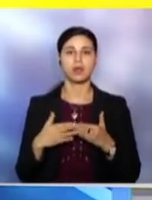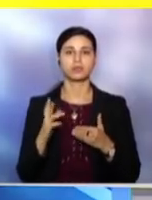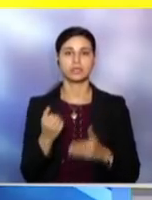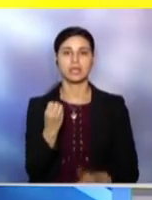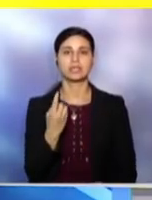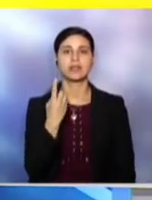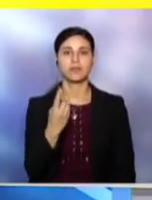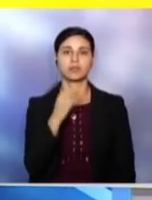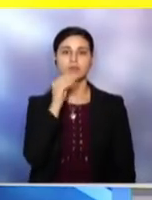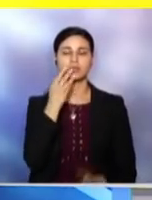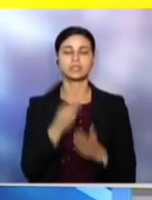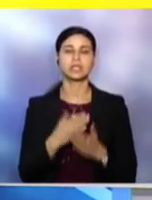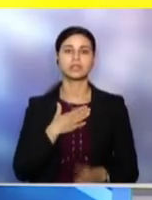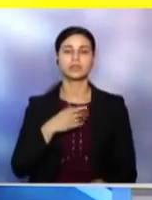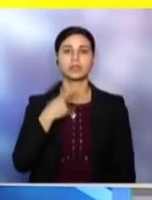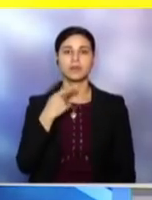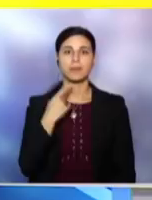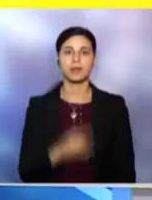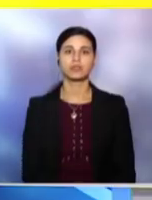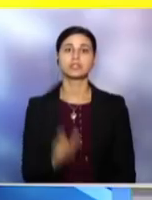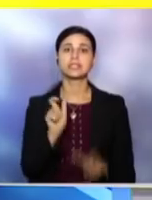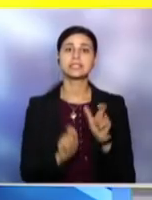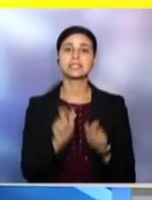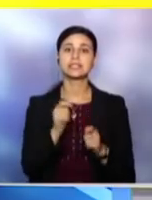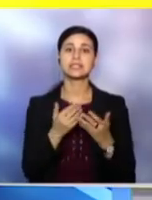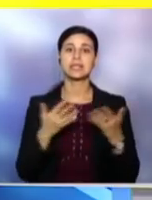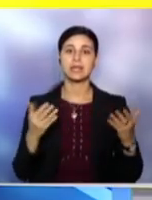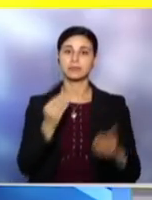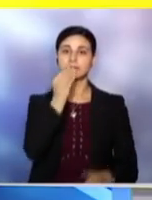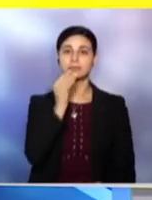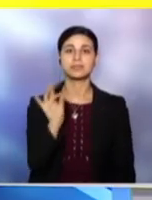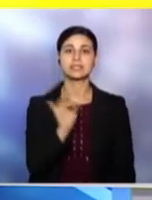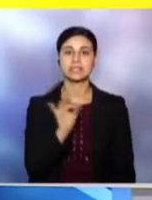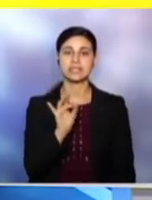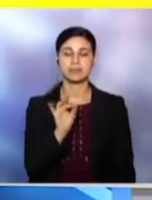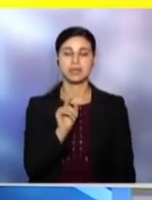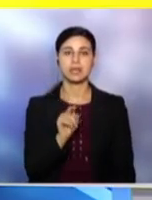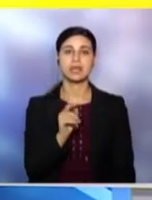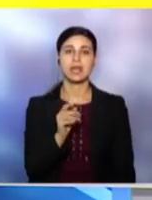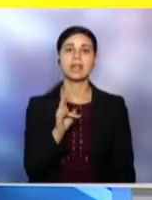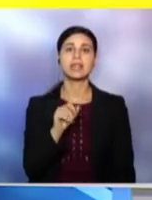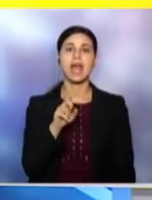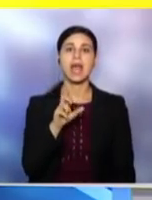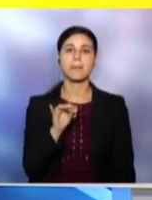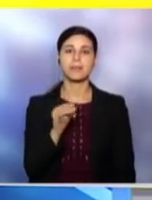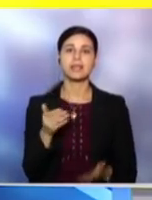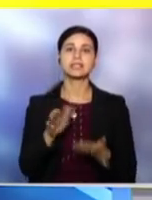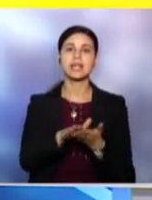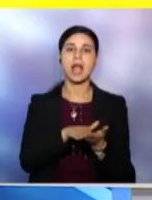ერთი, როდესაც ვლაპარაკობთ რძის პროდუქტებიდან მიღებულ ცხიმზე, ნაღების კარაქი.